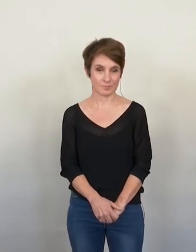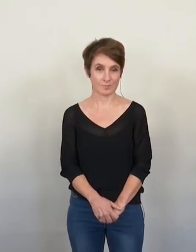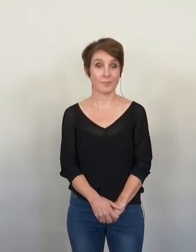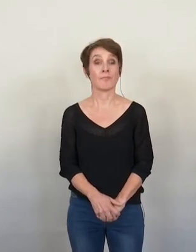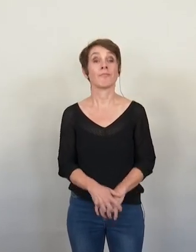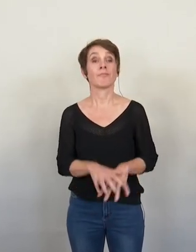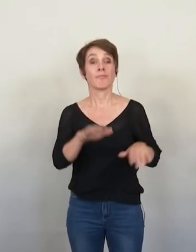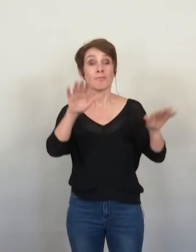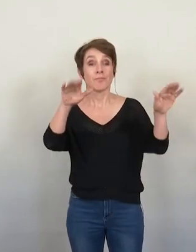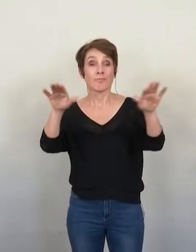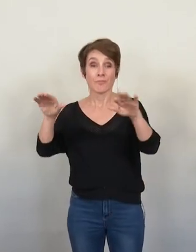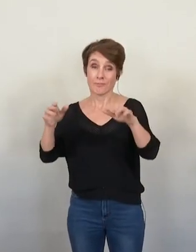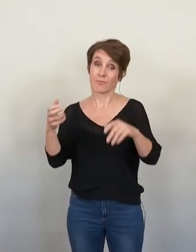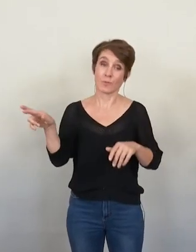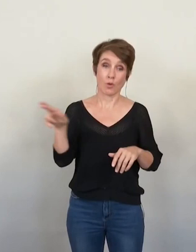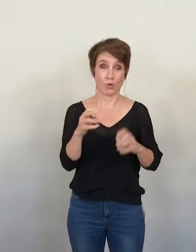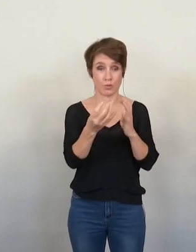prenons ce conseil